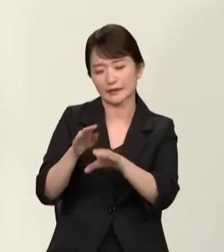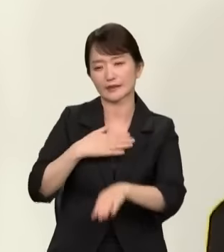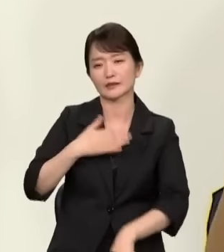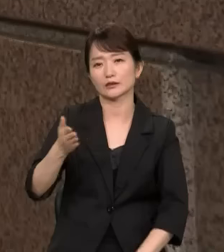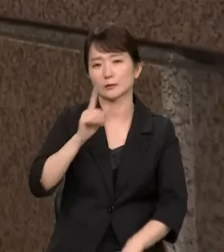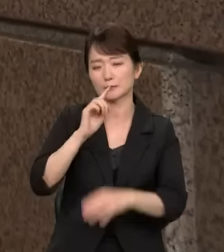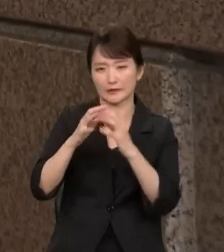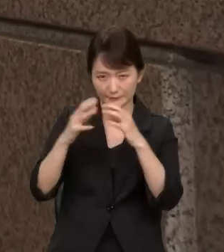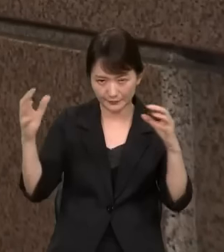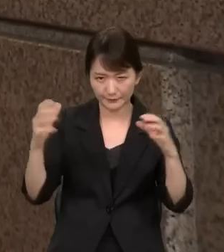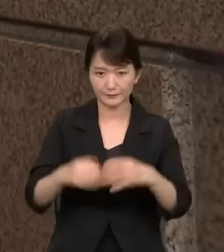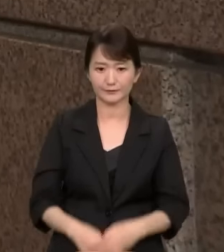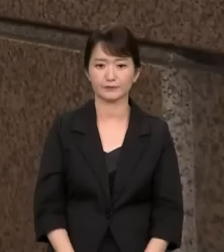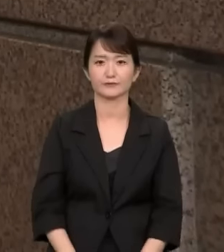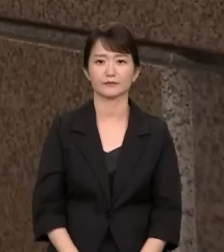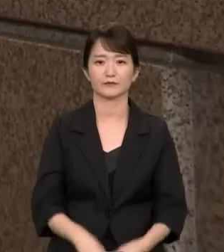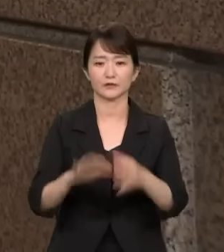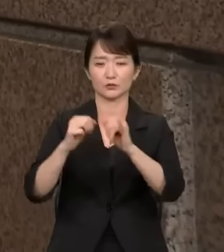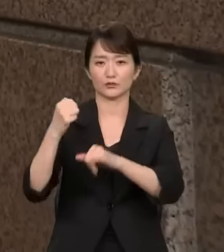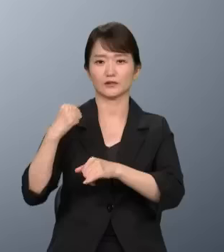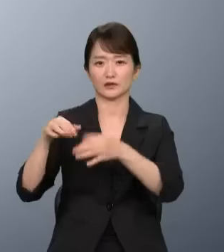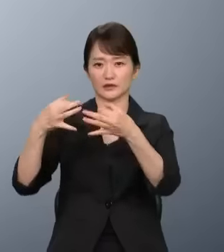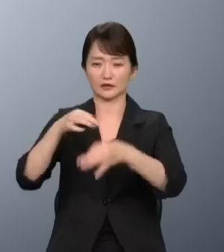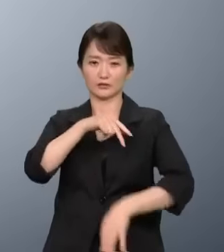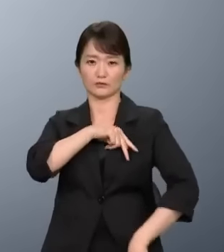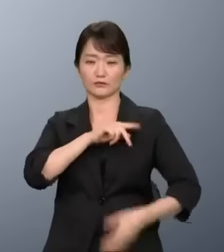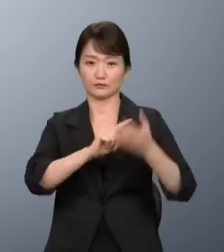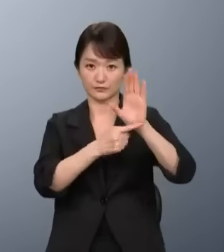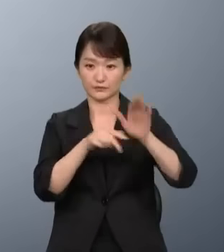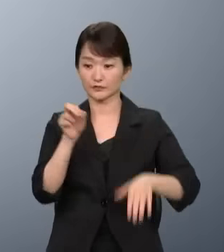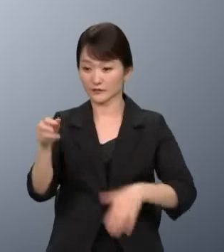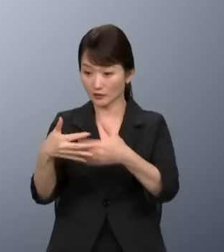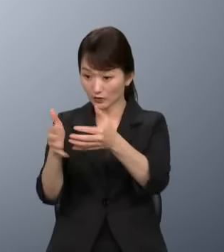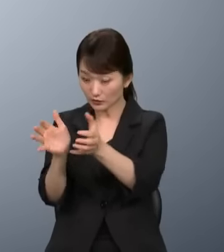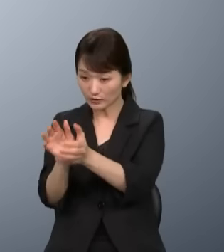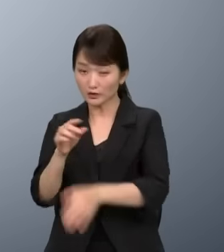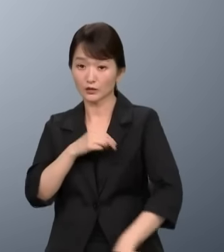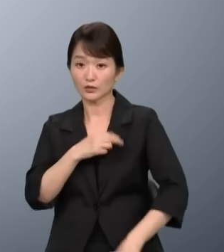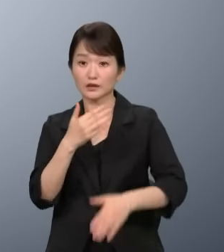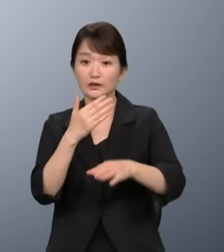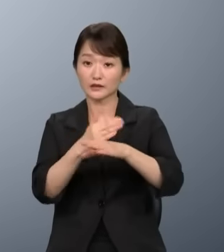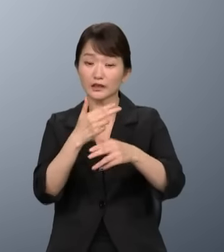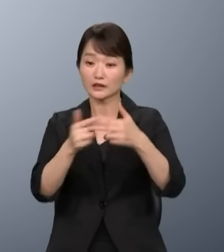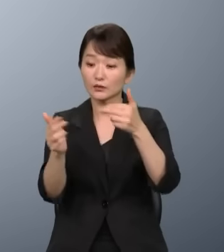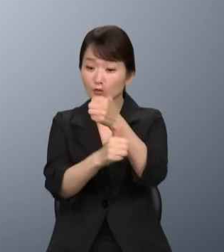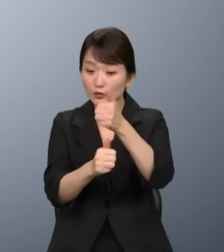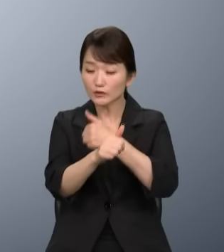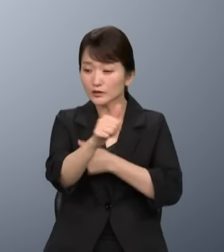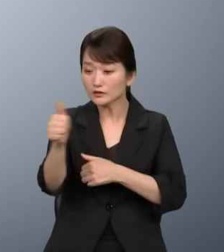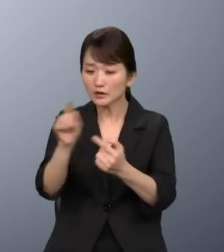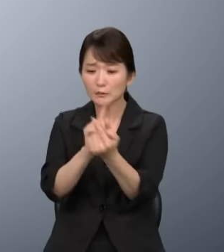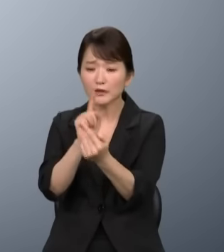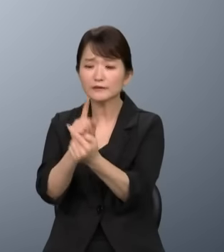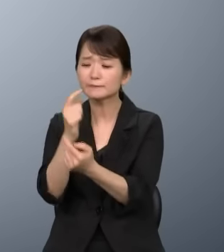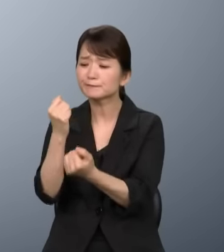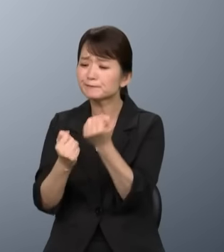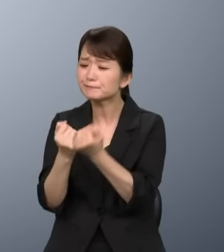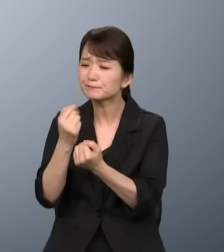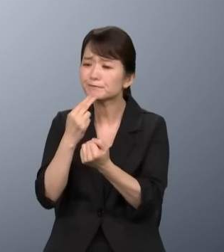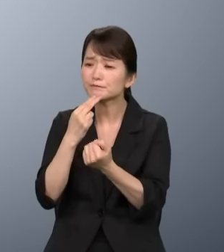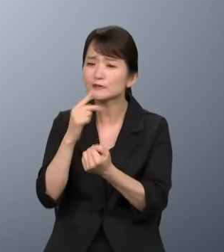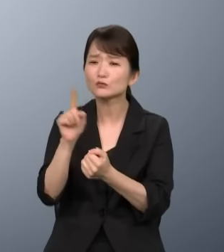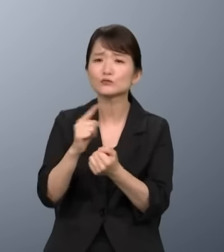됐습니다. 김재섭 국민의힘 의원은 여당 의원과 당협위원장을 만나 토론하고 설득할 용기도 없으면서 무슨 수로